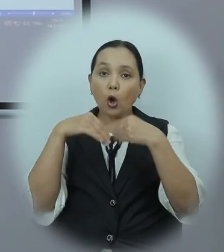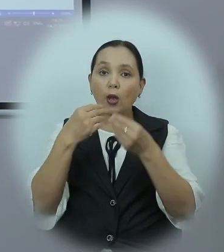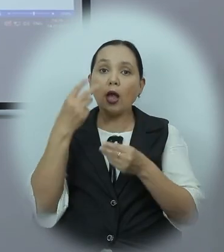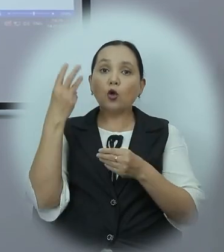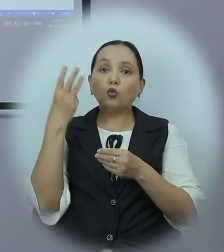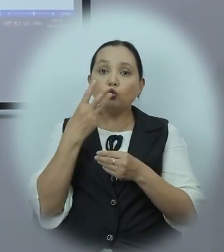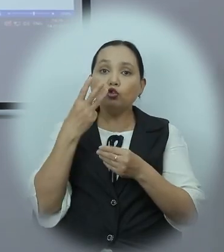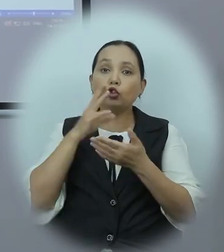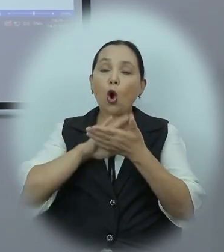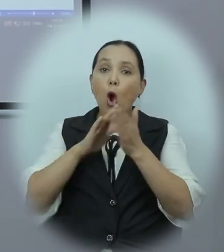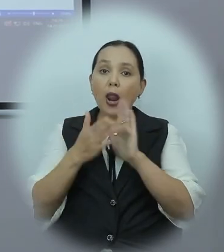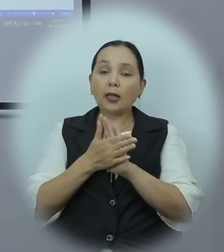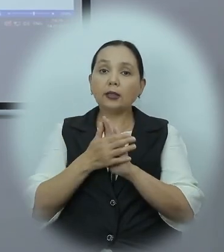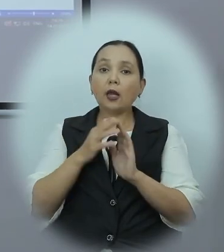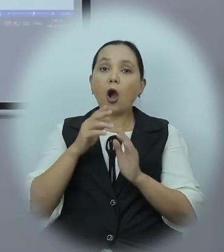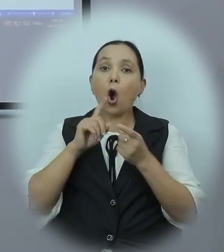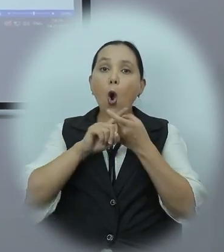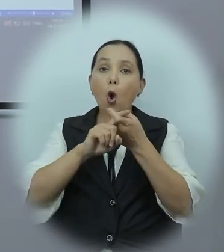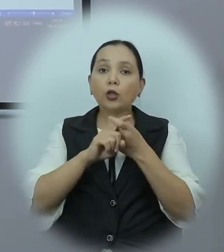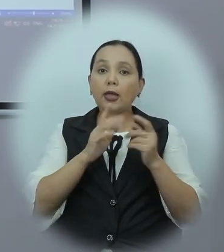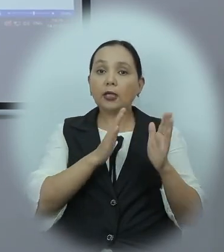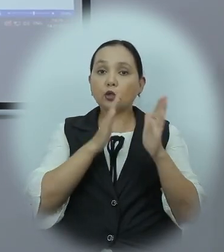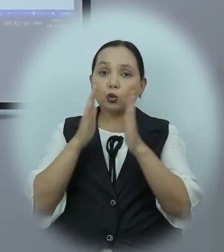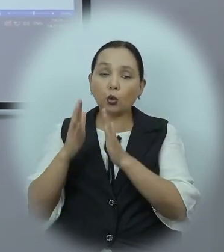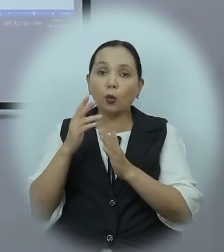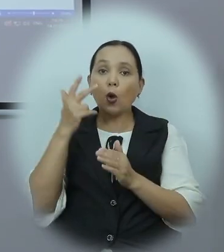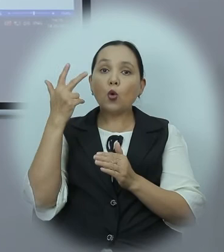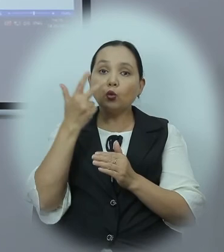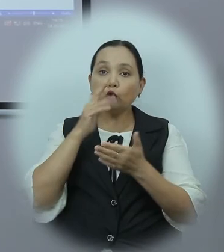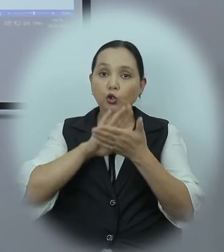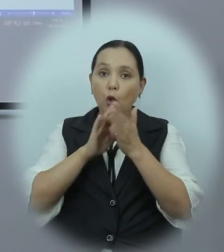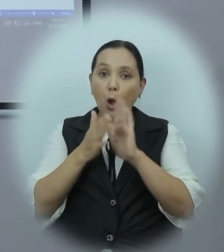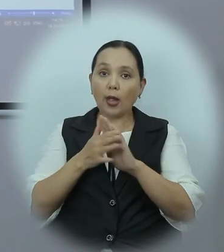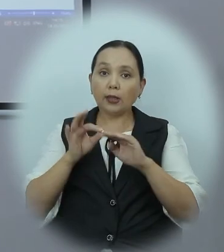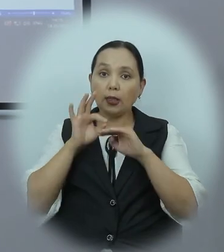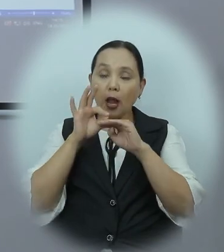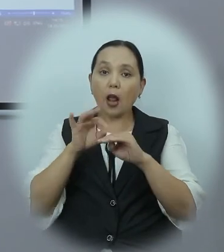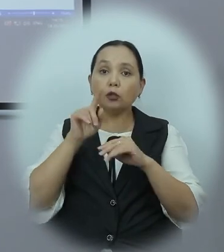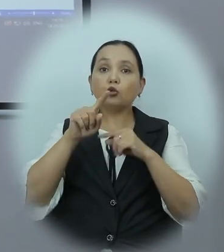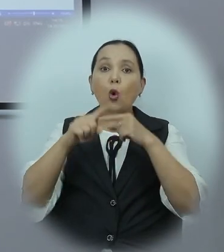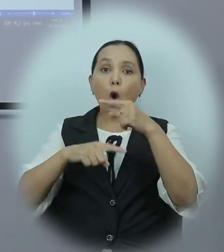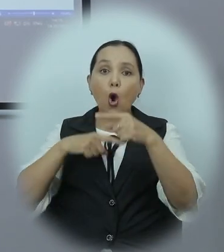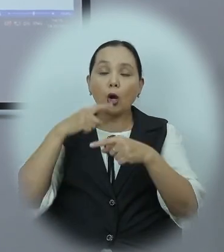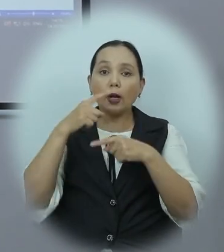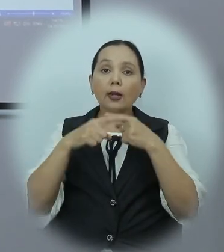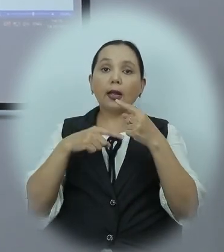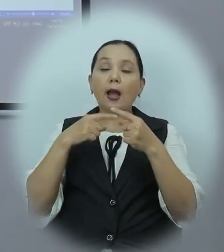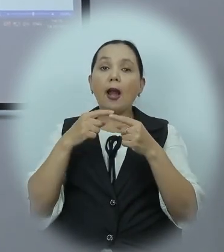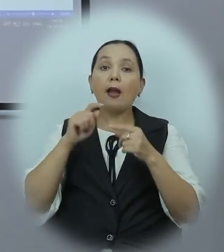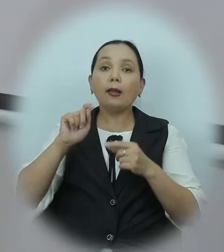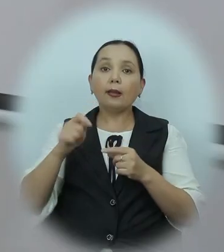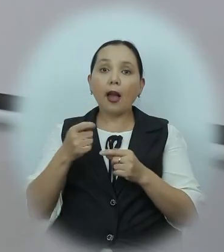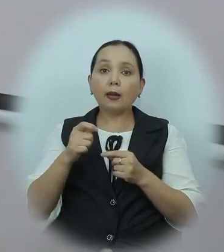3-chi holatda kontakt surilib turib 3-chi holatga olib boriladi va shu orqali tarmoq